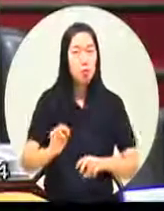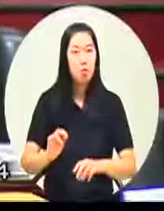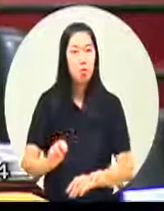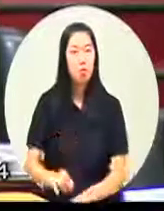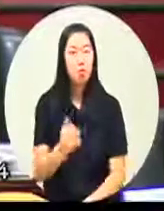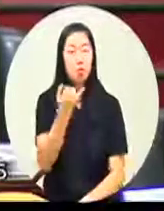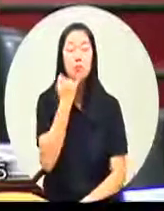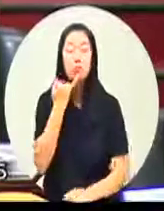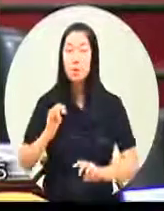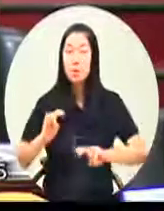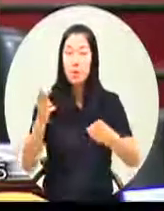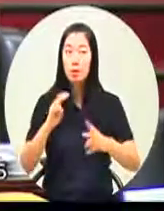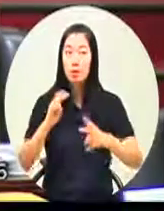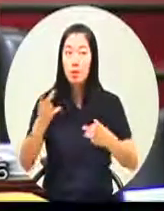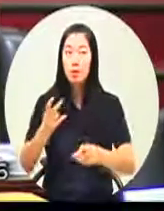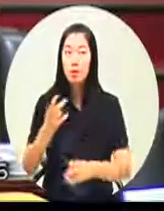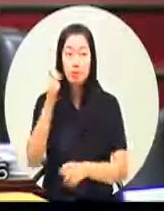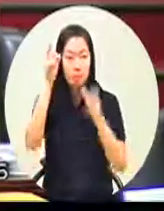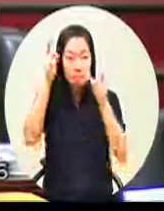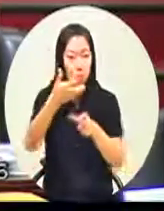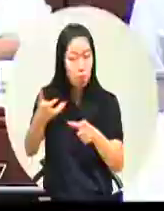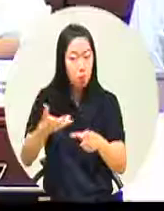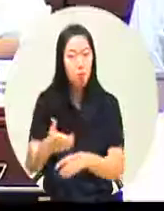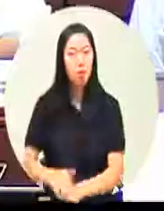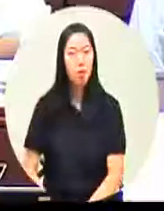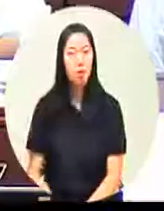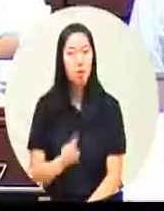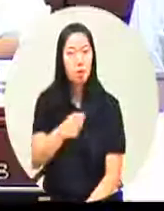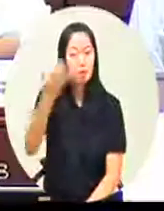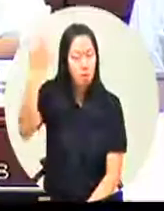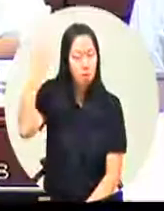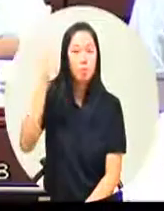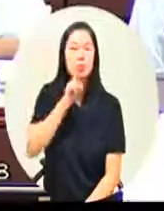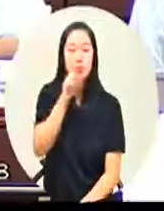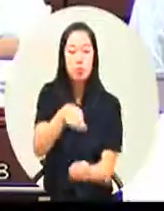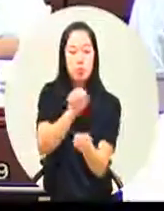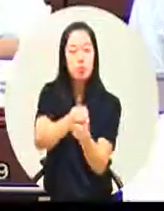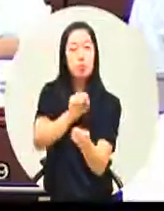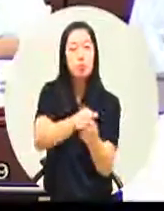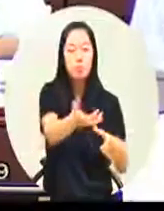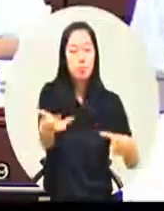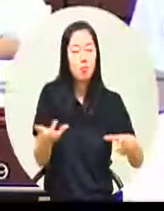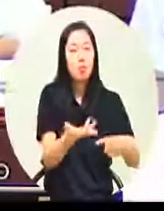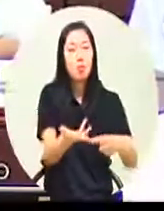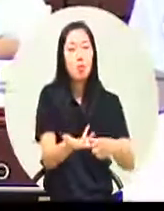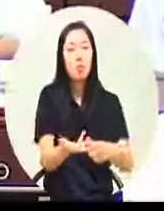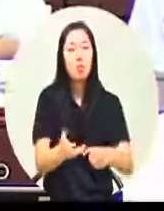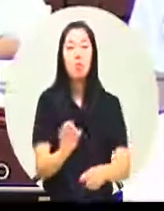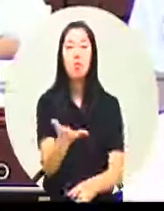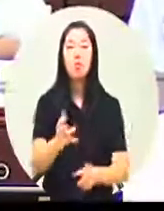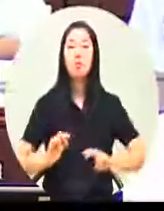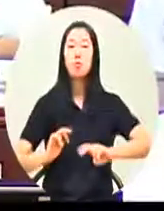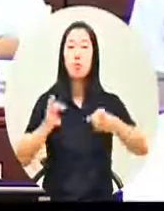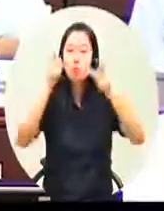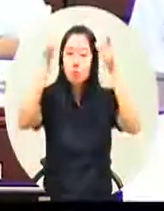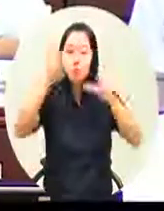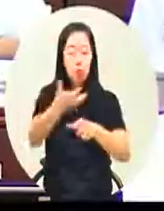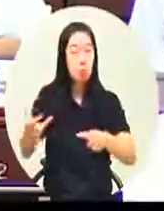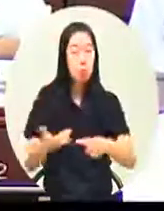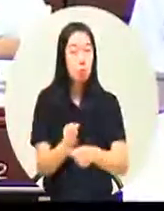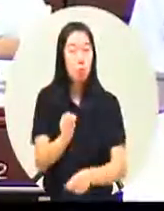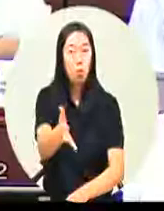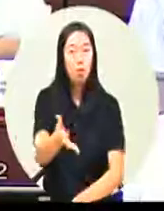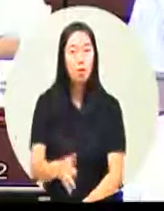成高雄湖啊，啊？ 它过去叫大贝湖。 对啊，那为什么不把它改成高雄湖呢？对不